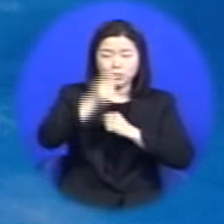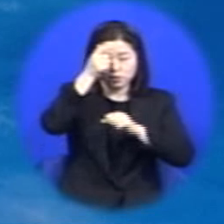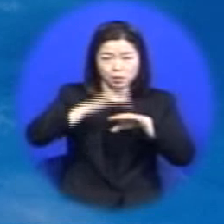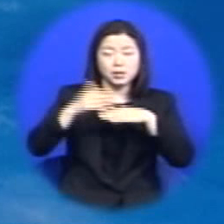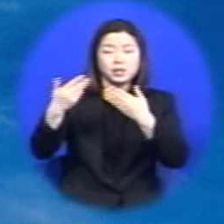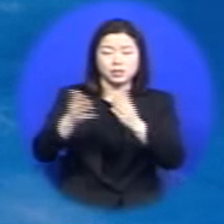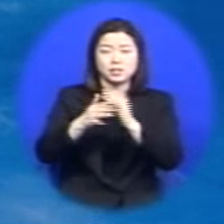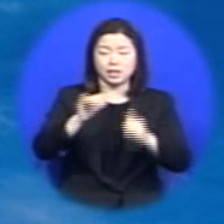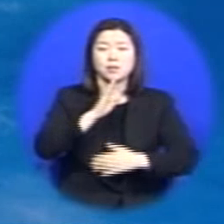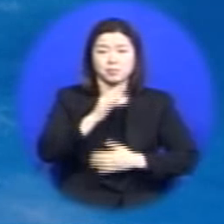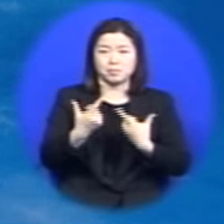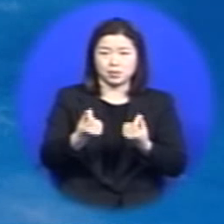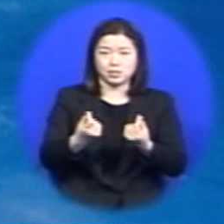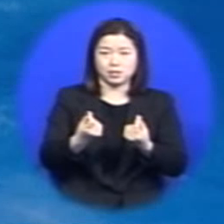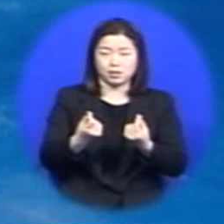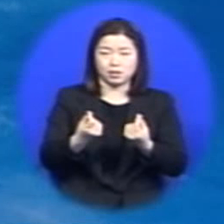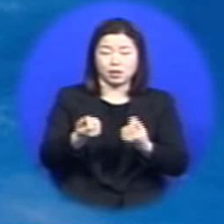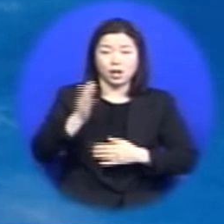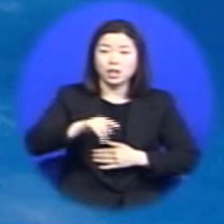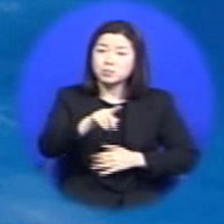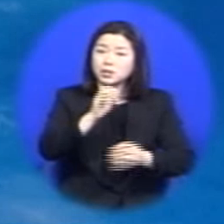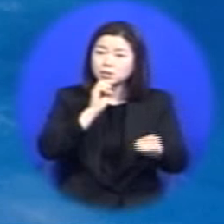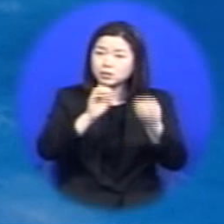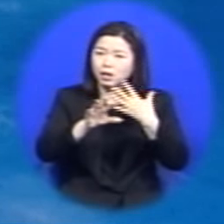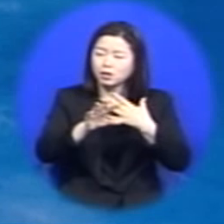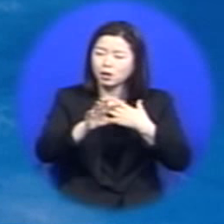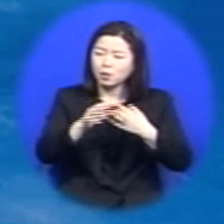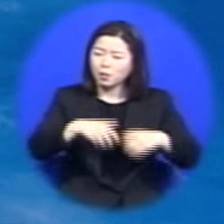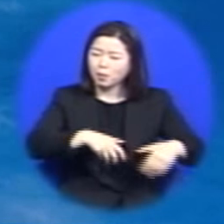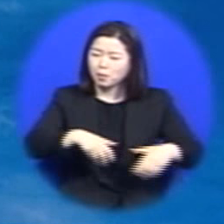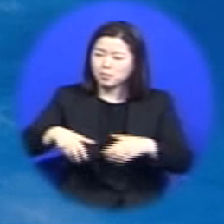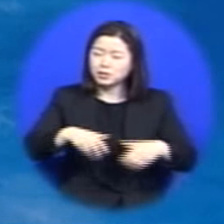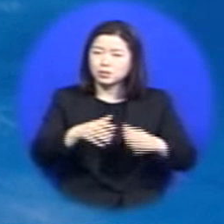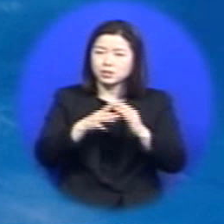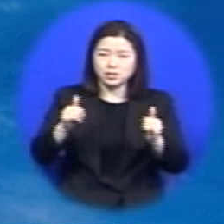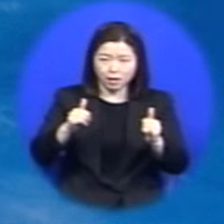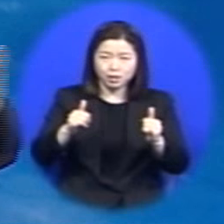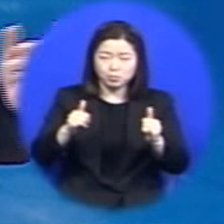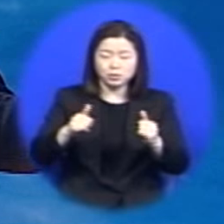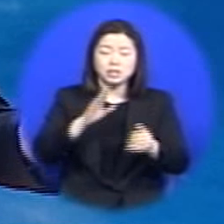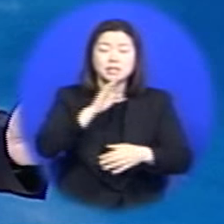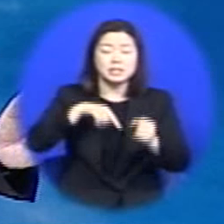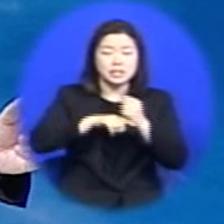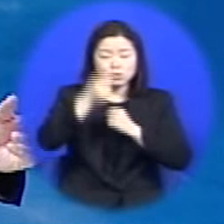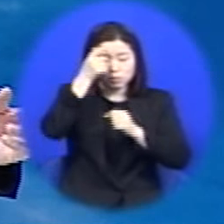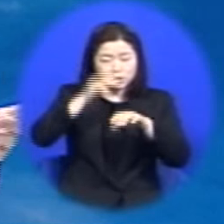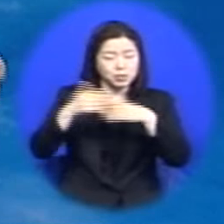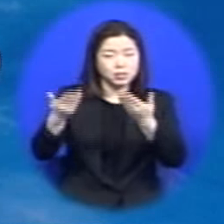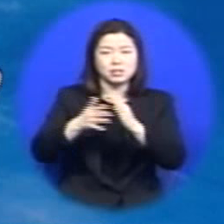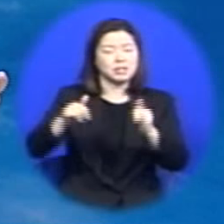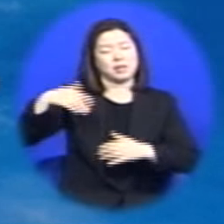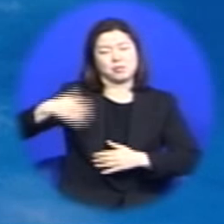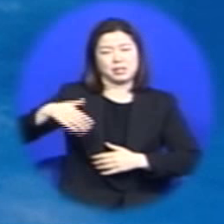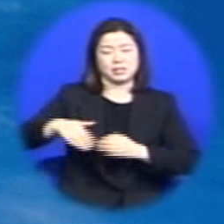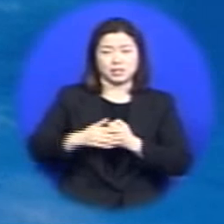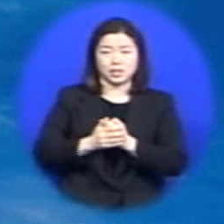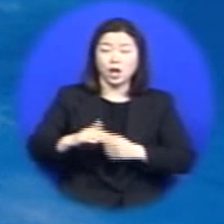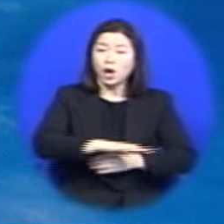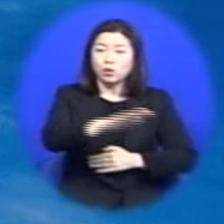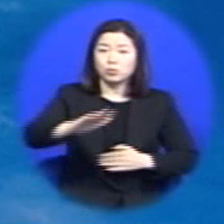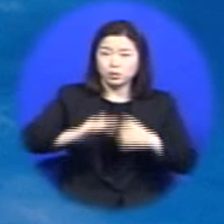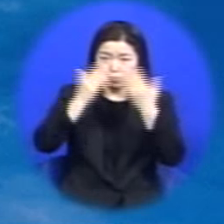대해서 얼버무리는 사람은 아직도 진리로 예배하는 사람이 아닙니다. 우리 모두에게는 하나님께 드리는 예배에